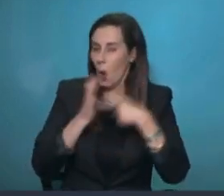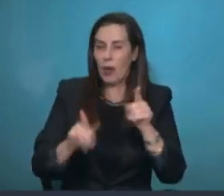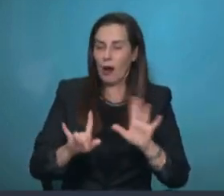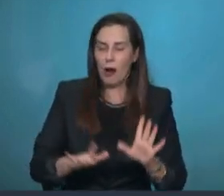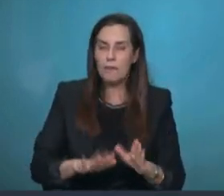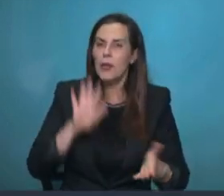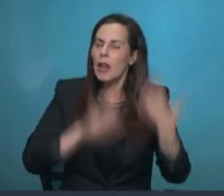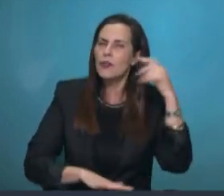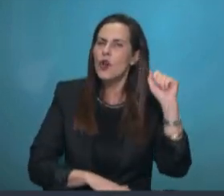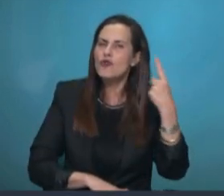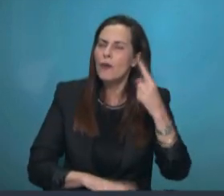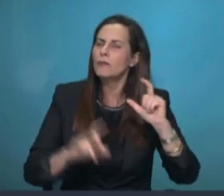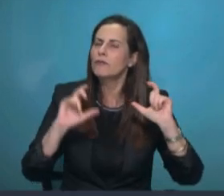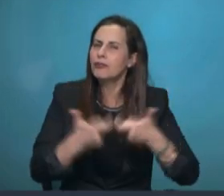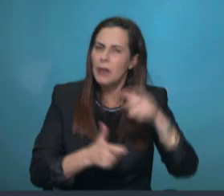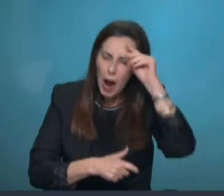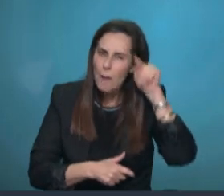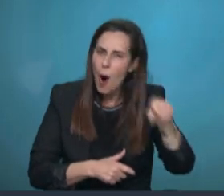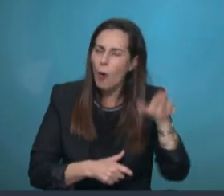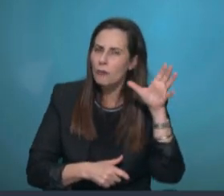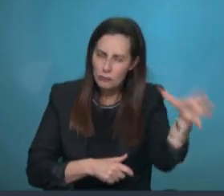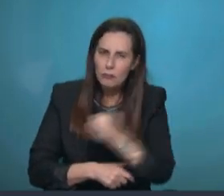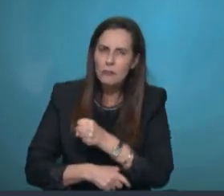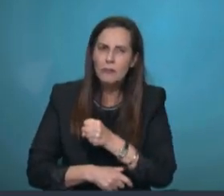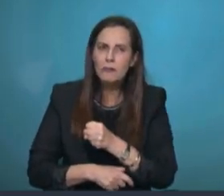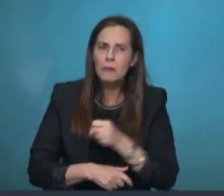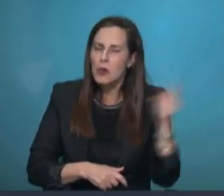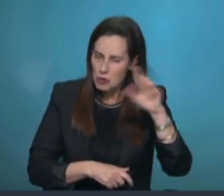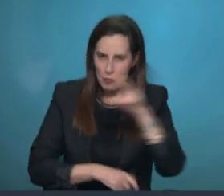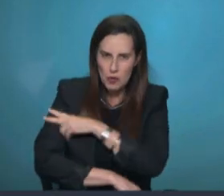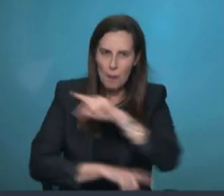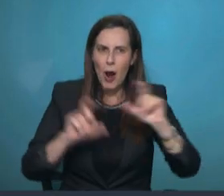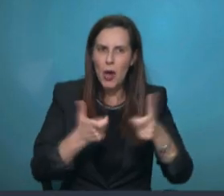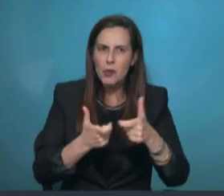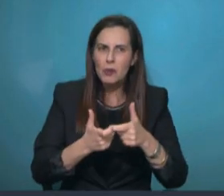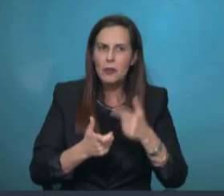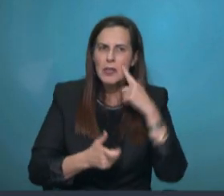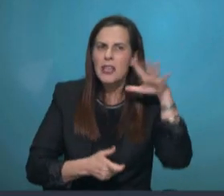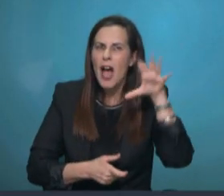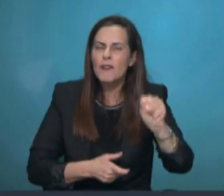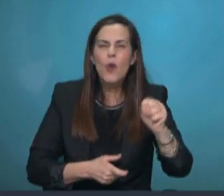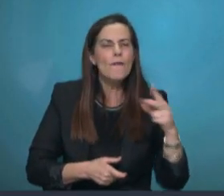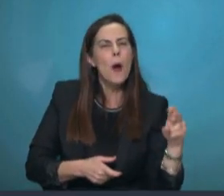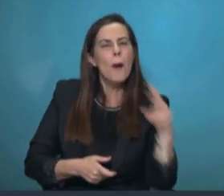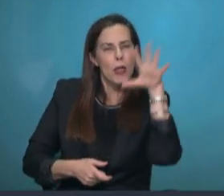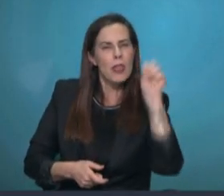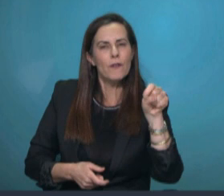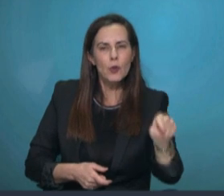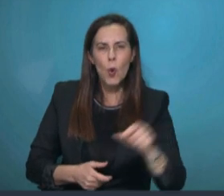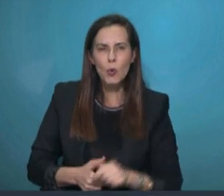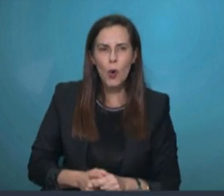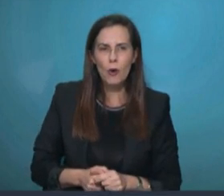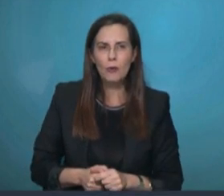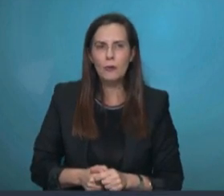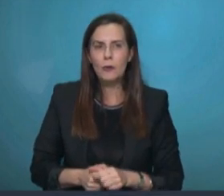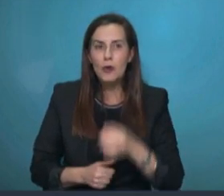שבוע נעצר ולרי במעון. כשבאו לעצור אותו, לפני שהם תפסו אותו, חדר המדרגות. הם שאלו, אם עלו,